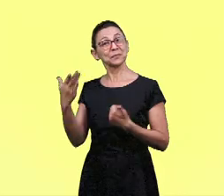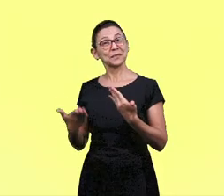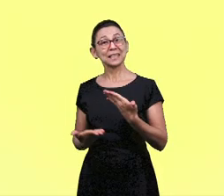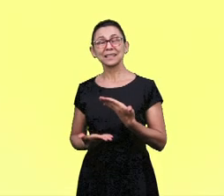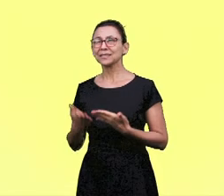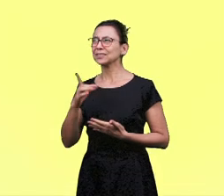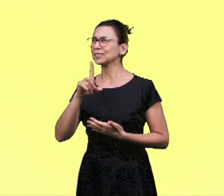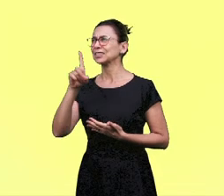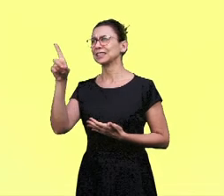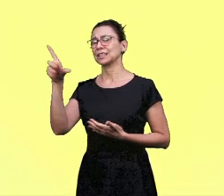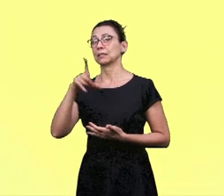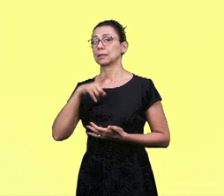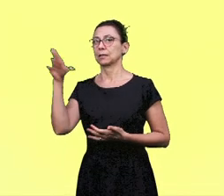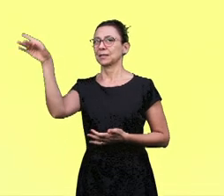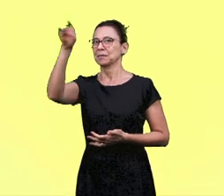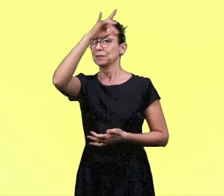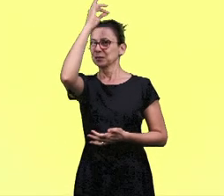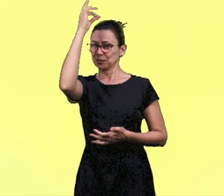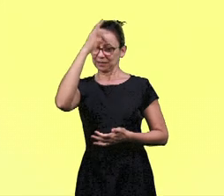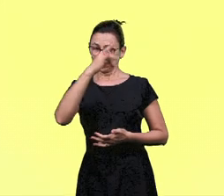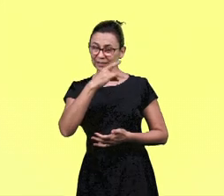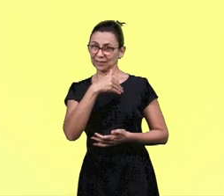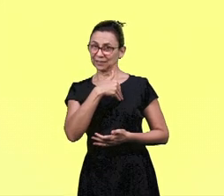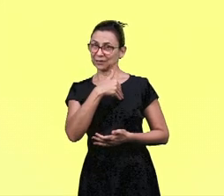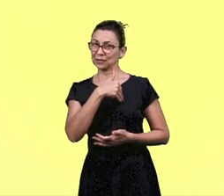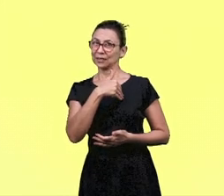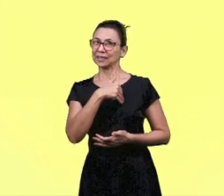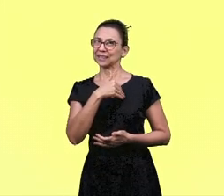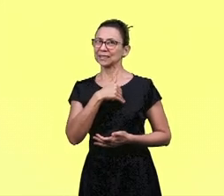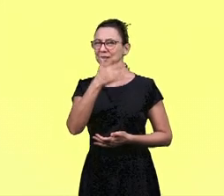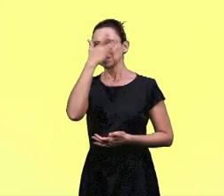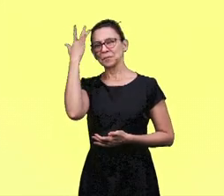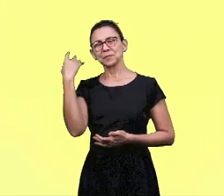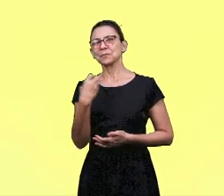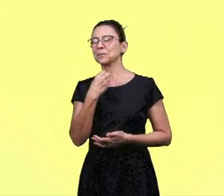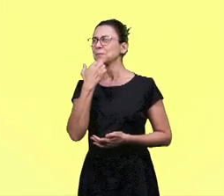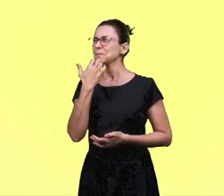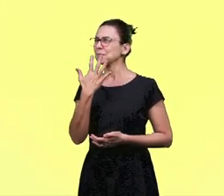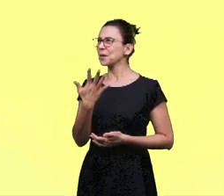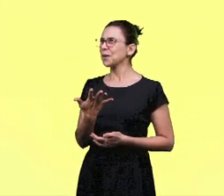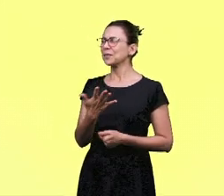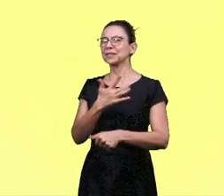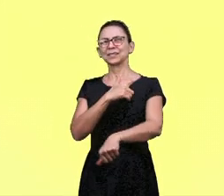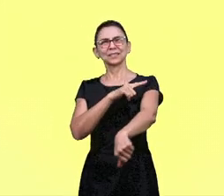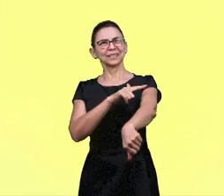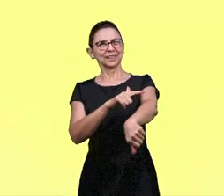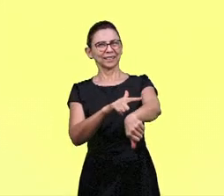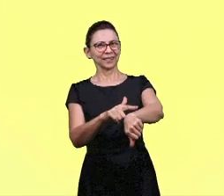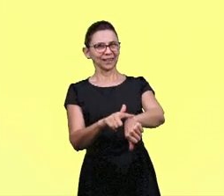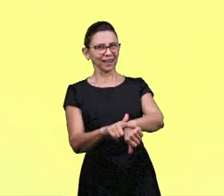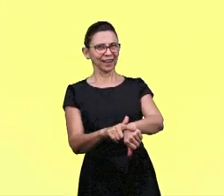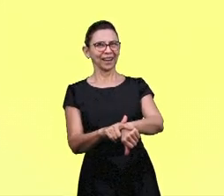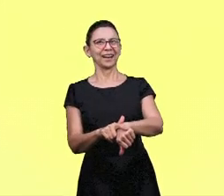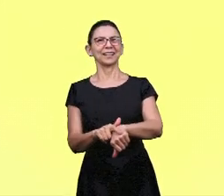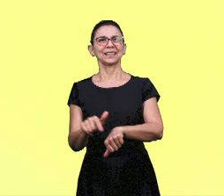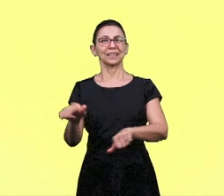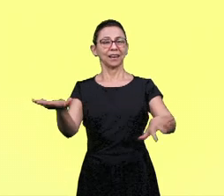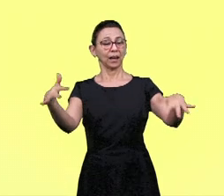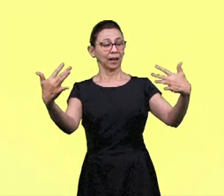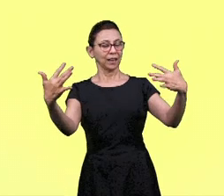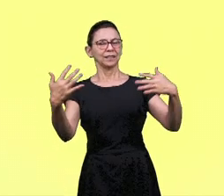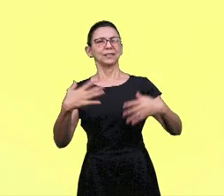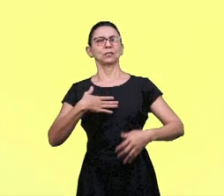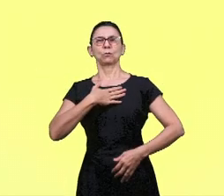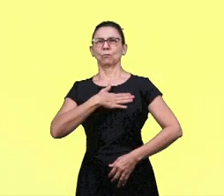qui a le Saint-Esprit dans son cœur, c'est une personne agréable, éduquée avec tous autour de